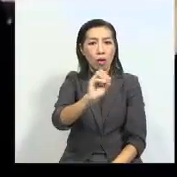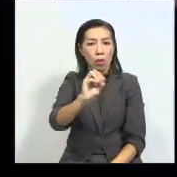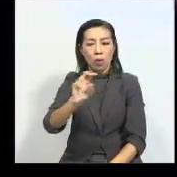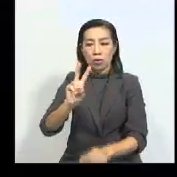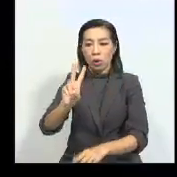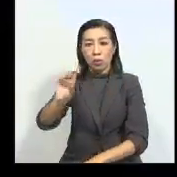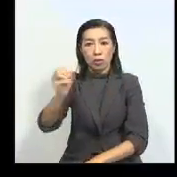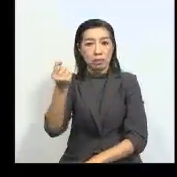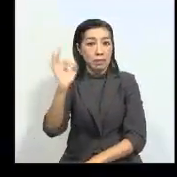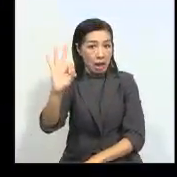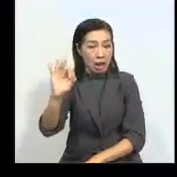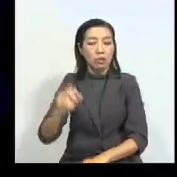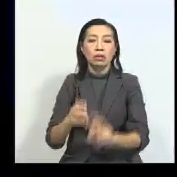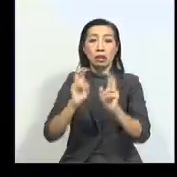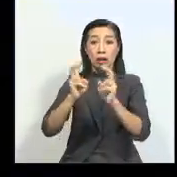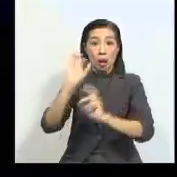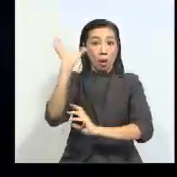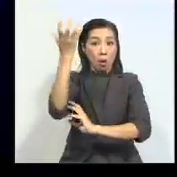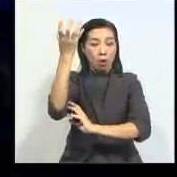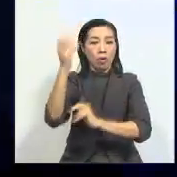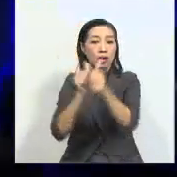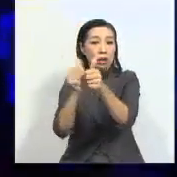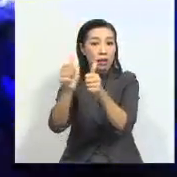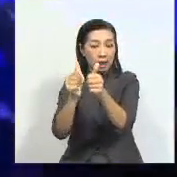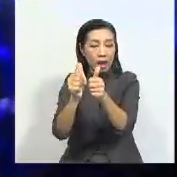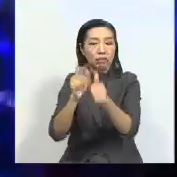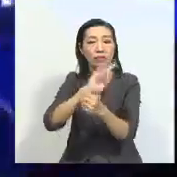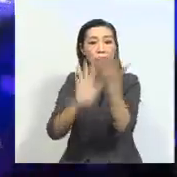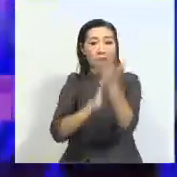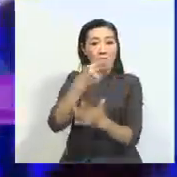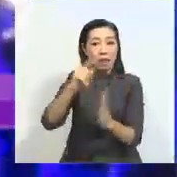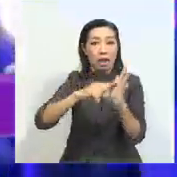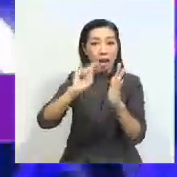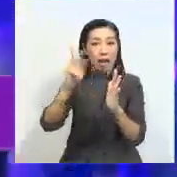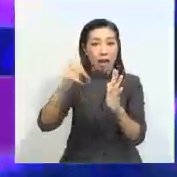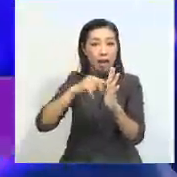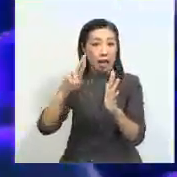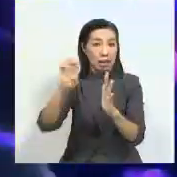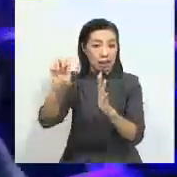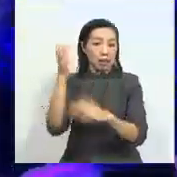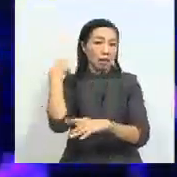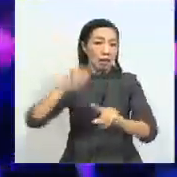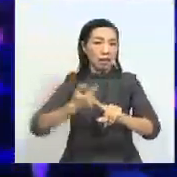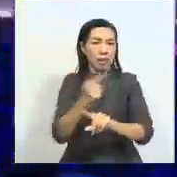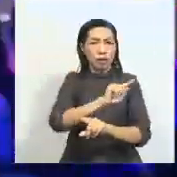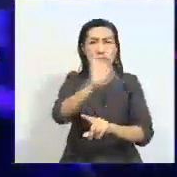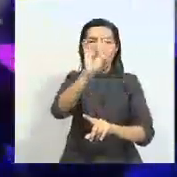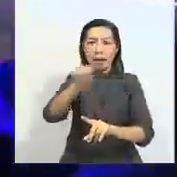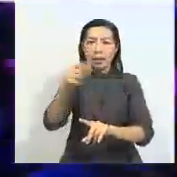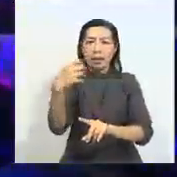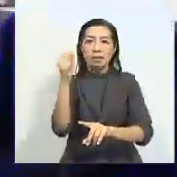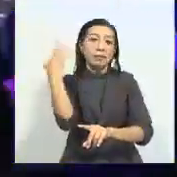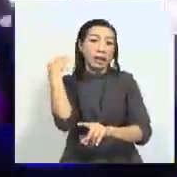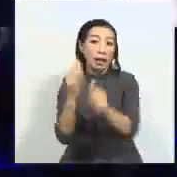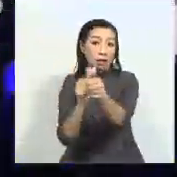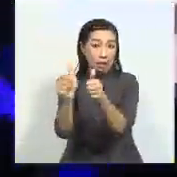World Robot Olympic 2019ที่เมืองเยอประเทศฮังการีแข่งขันกันวันที่8ถึง10พฤศจิกายนที่ผ่านม